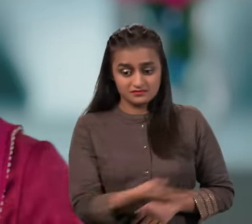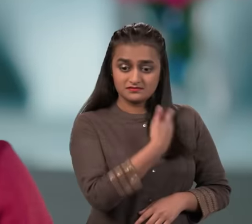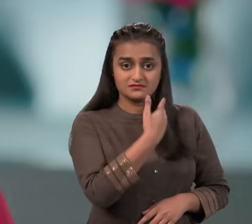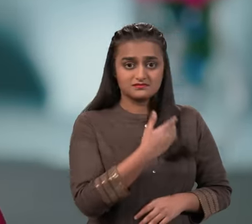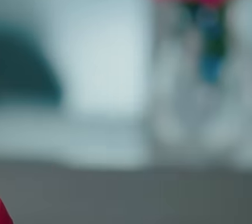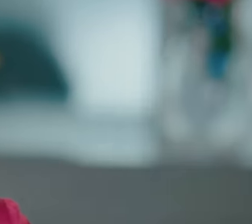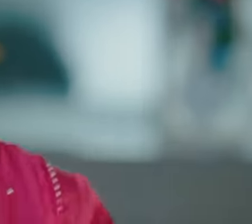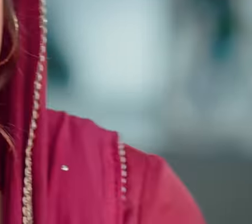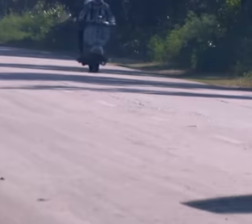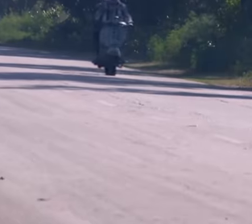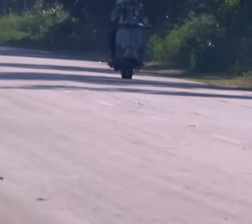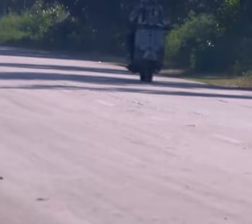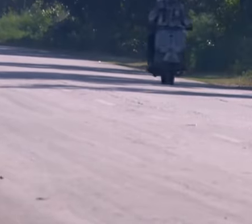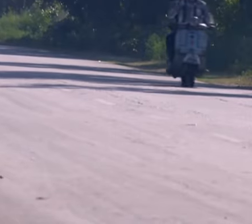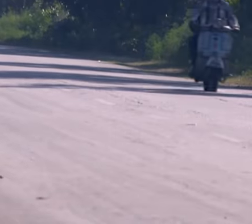चलो।